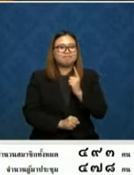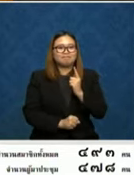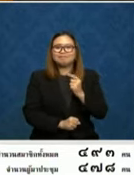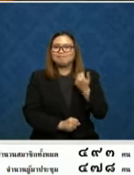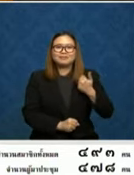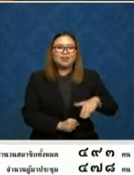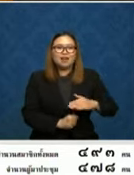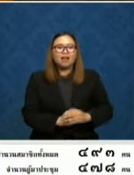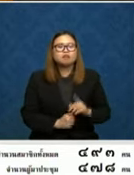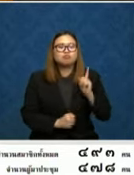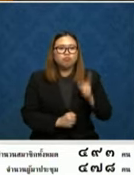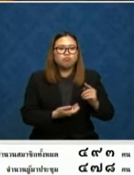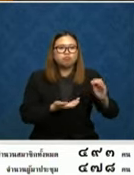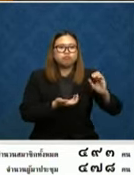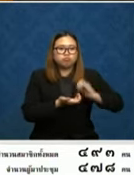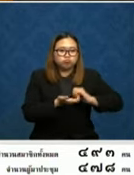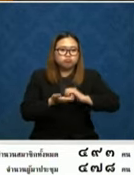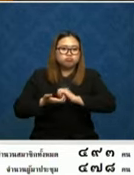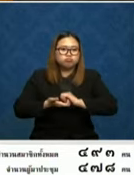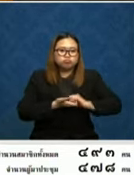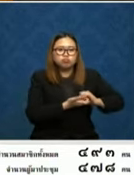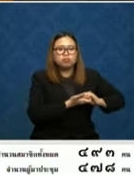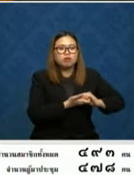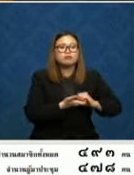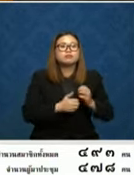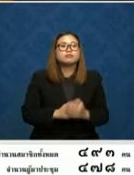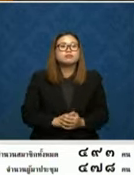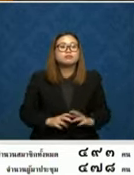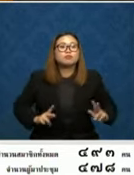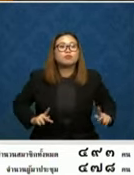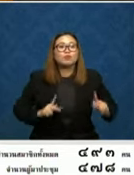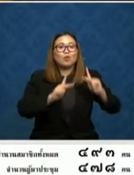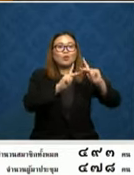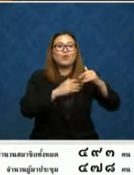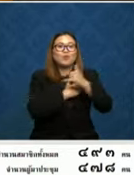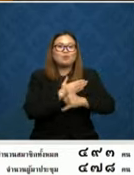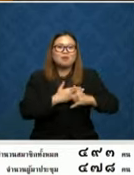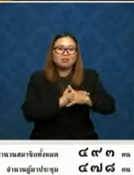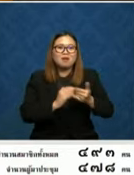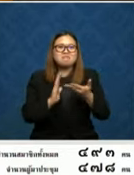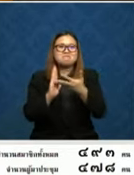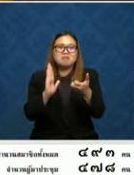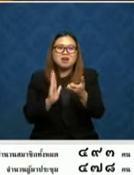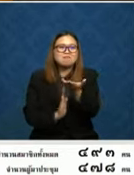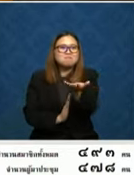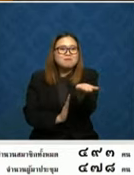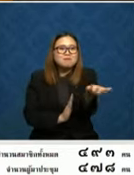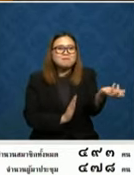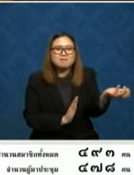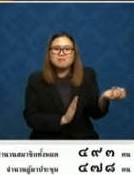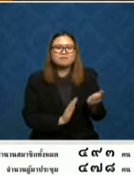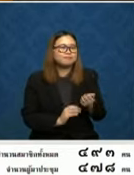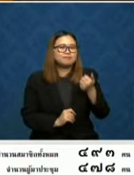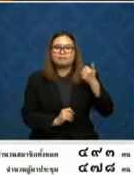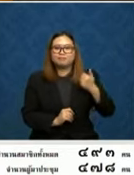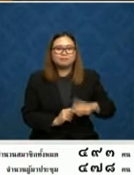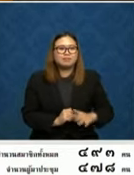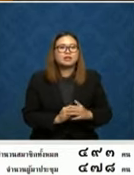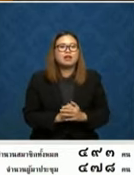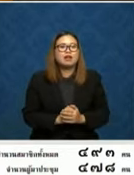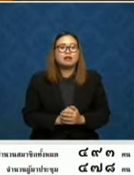จะให้ทางกระทรวงการต่างประเทศเนี่ยไปเบิกงบประมาณข้ามจากหน่วยรับงบประมาณที่เขาเป็นกระทรวงทบวงกร